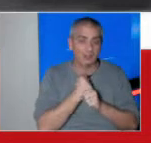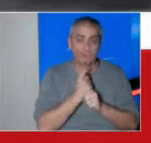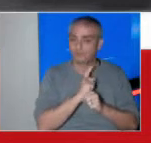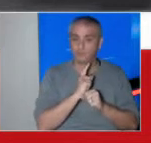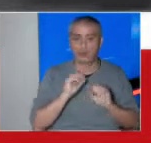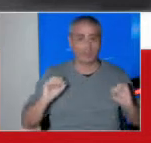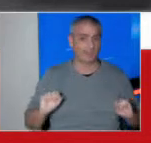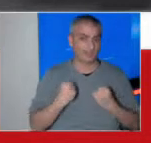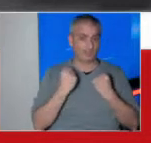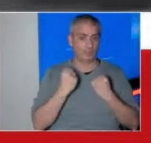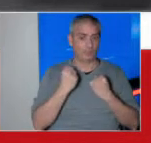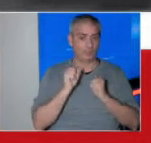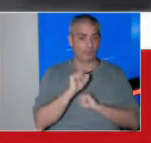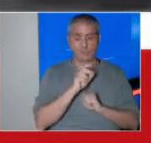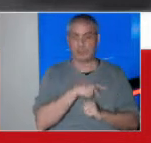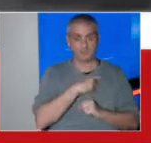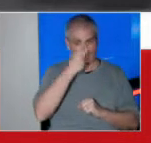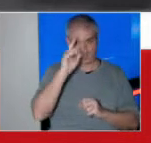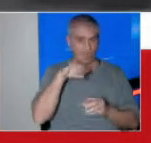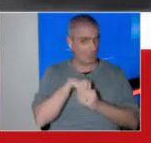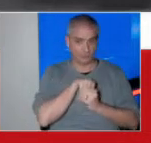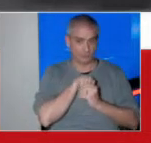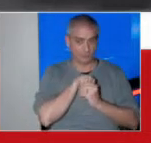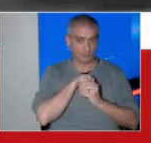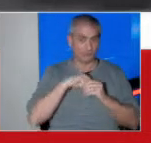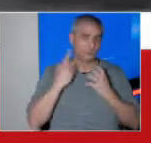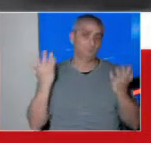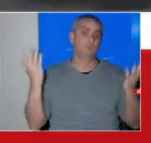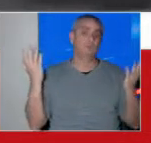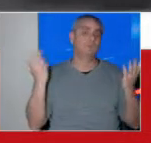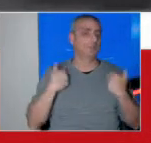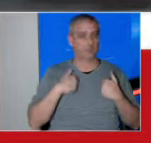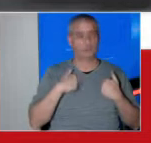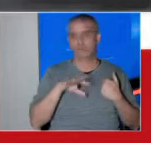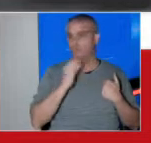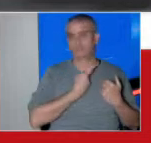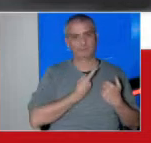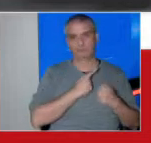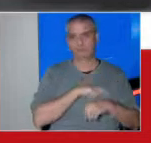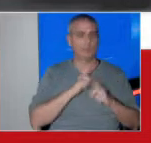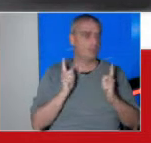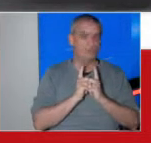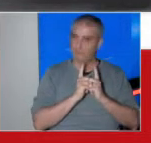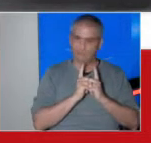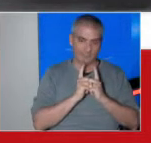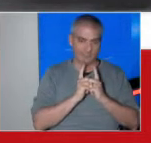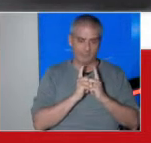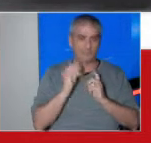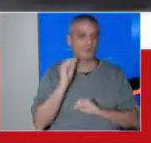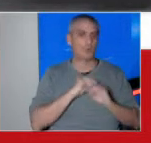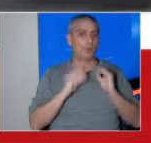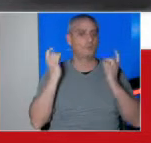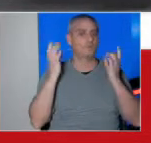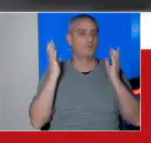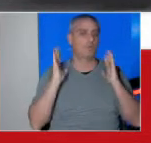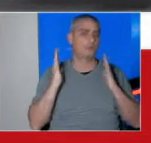ולא יירתמו, ואוהדי ביתר לא ייכנסו לזה, מה שנקרא, בכל הכוח, אנחנו מוצאים את עצמנו בתוך זמן מאוד קצר, עם מועדון